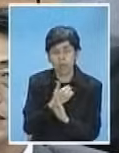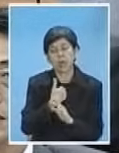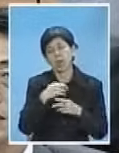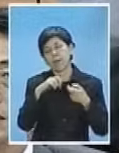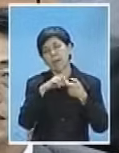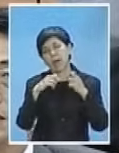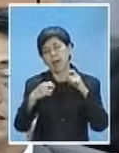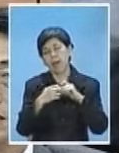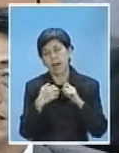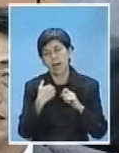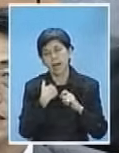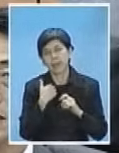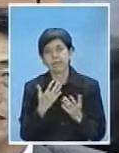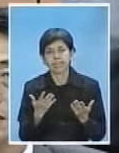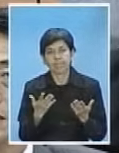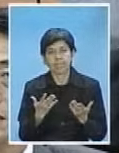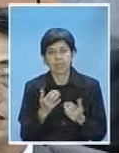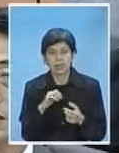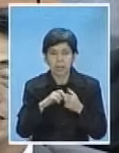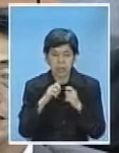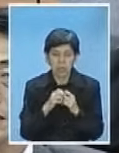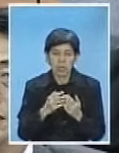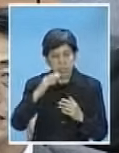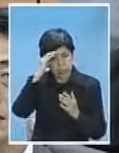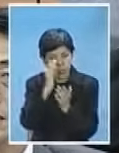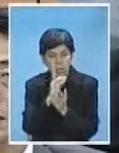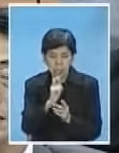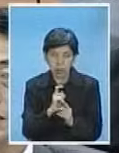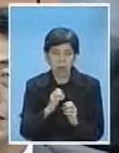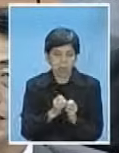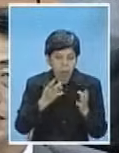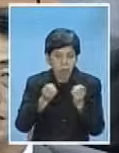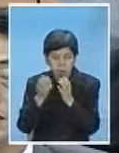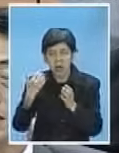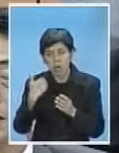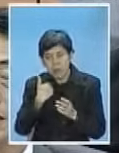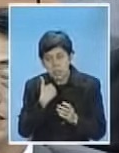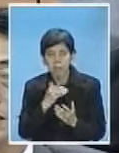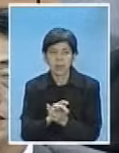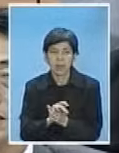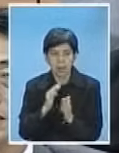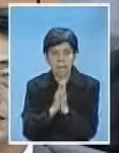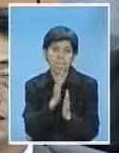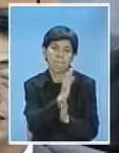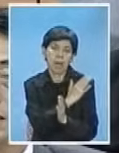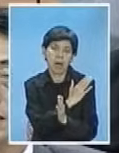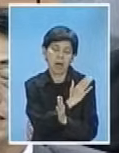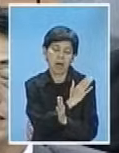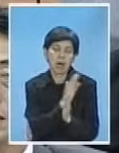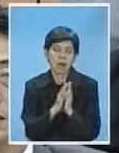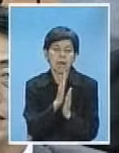ตุร้ายเจ้าหน้าที่ตำรวจบาดเจ็บหลายรายมีระเบิดนะครับแล้วก็มีสามเณรบาดเ